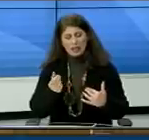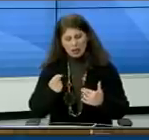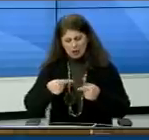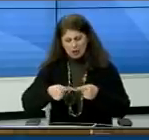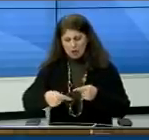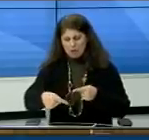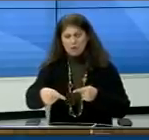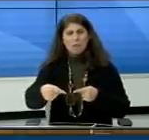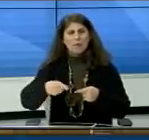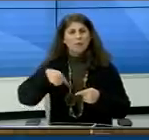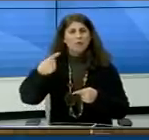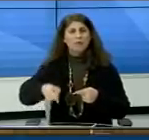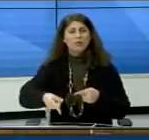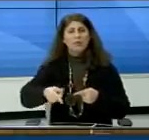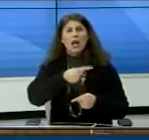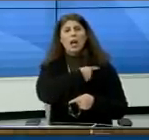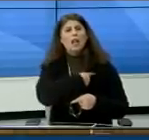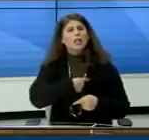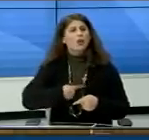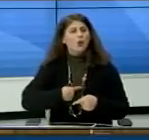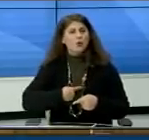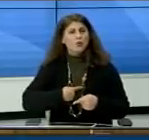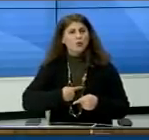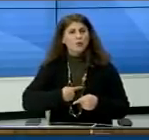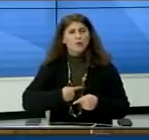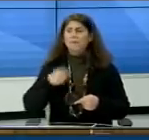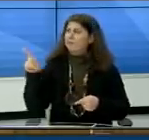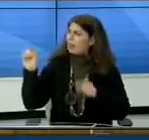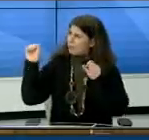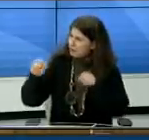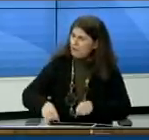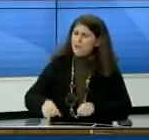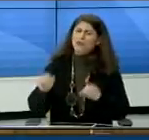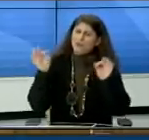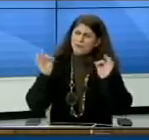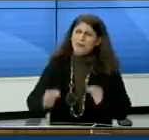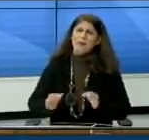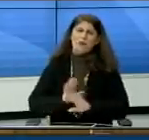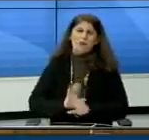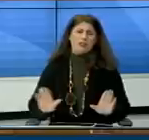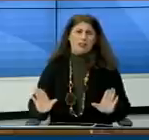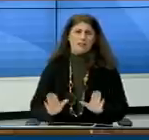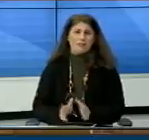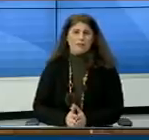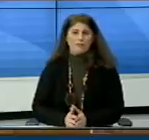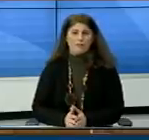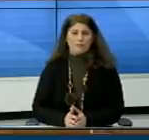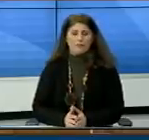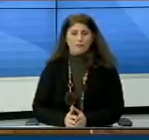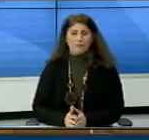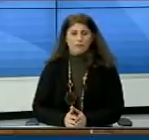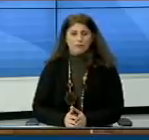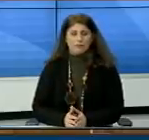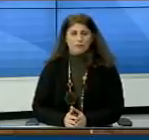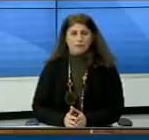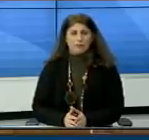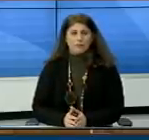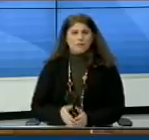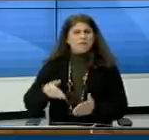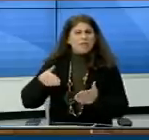μετά, ο αρχηγός του φαίνεται να με επιβεβαιώνει απόλυτα. Με μία αμήχανη